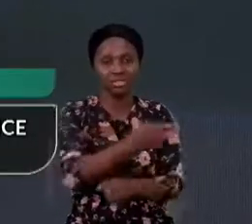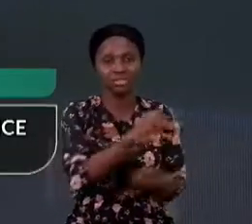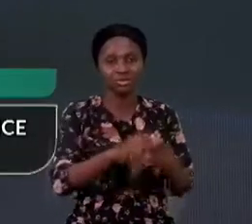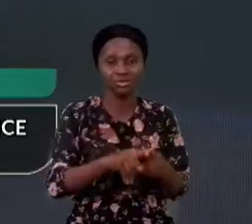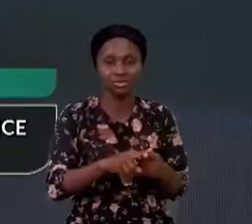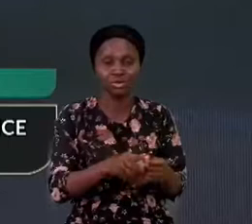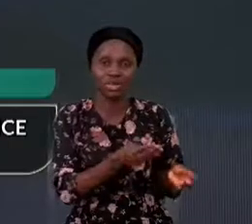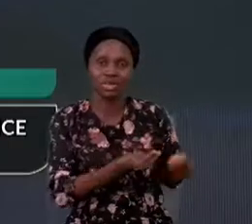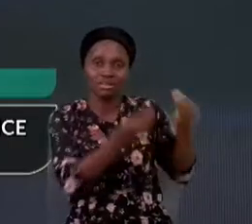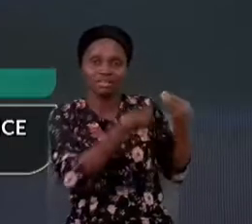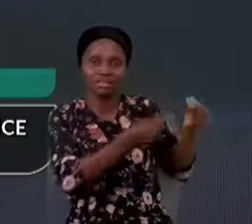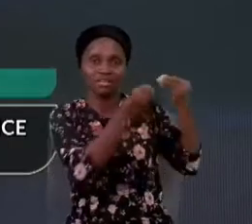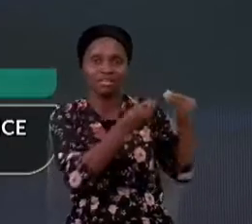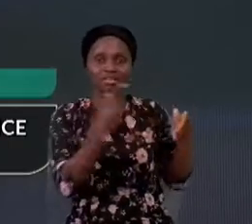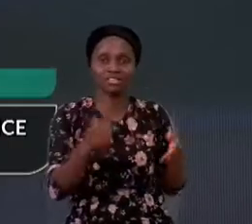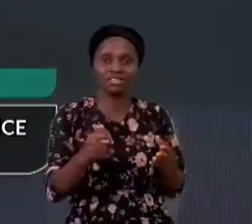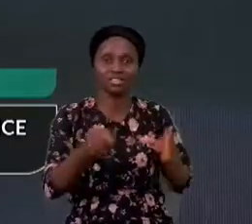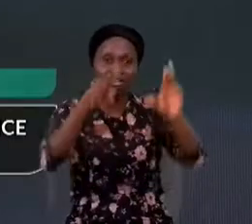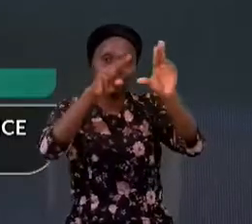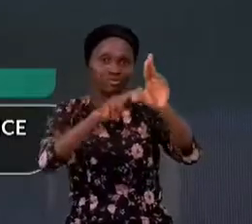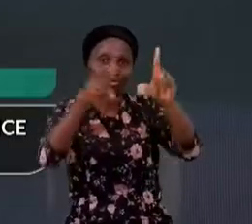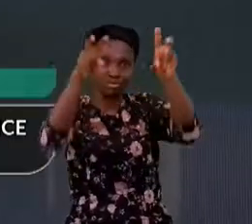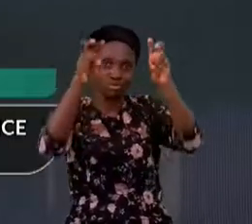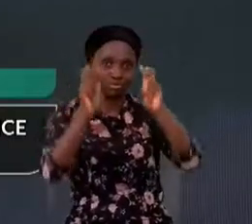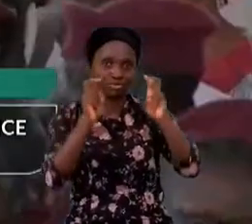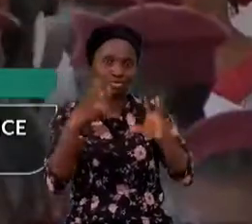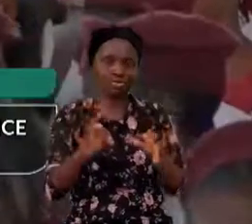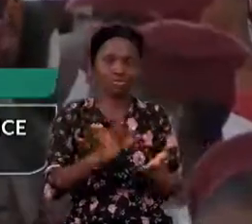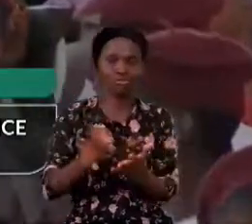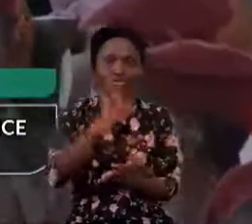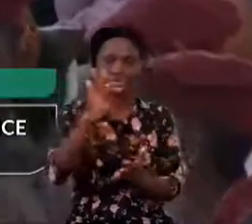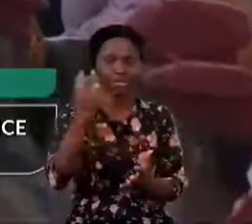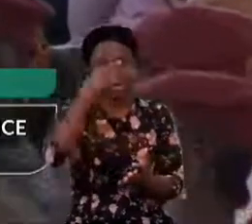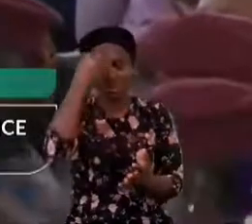c'est sur elles qu'il a posé le monde.